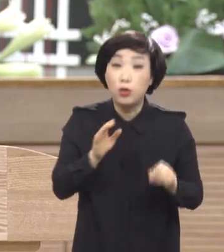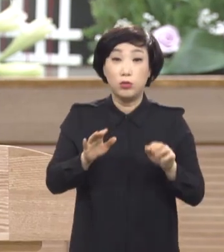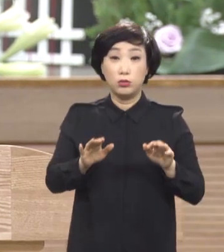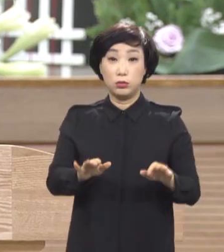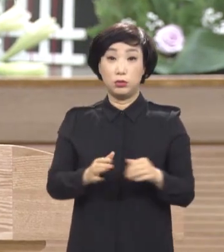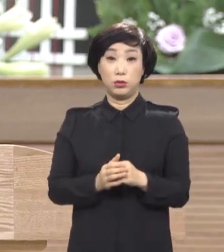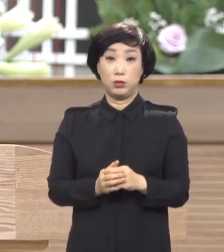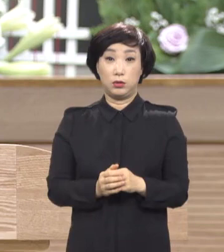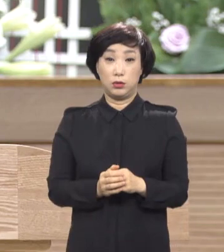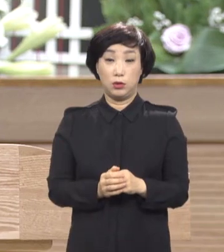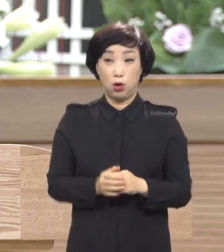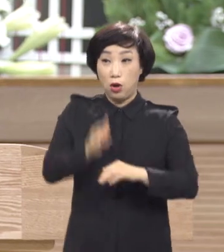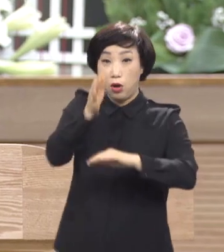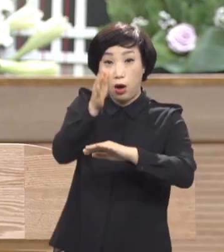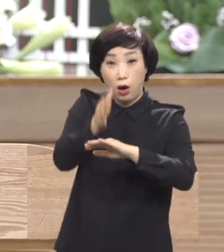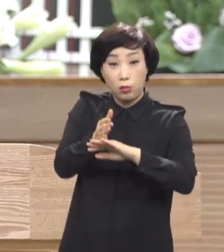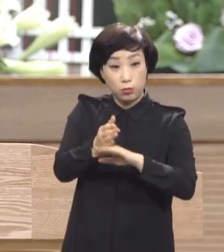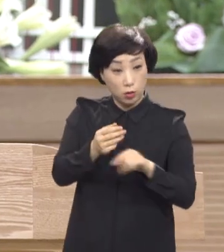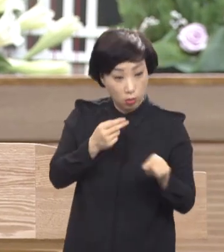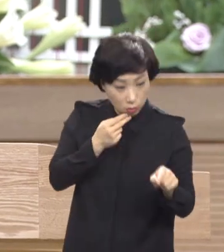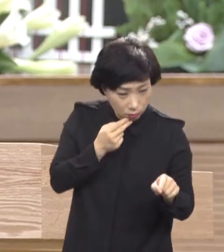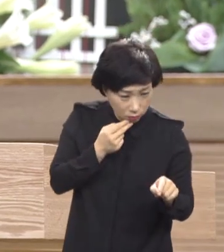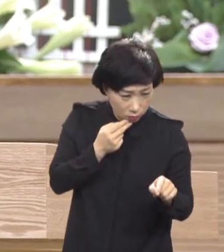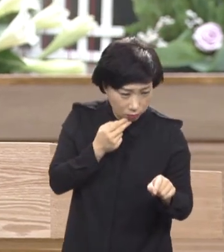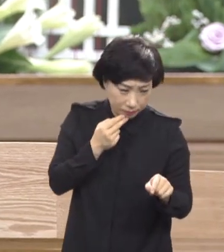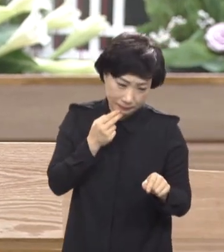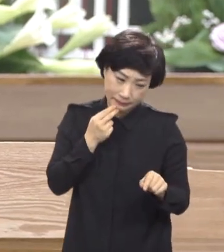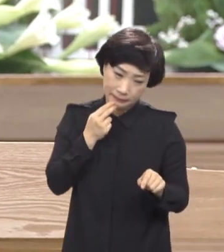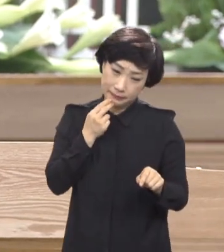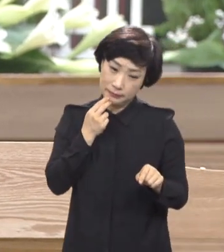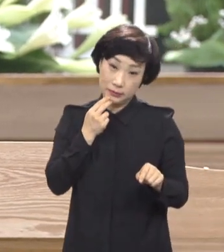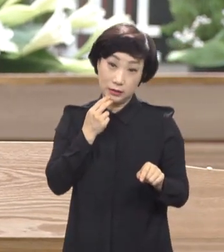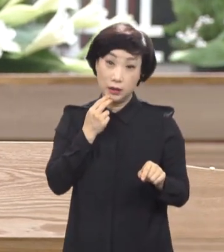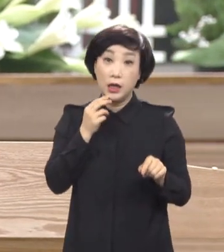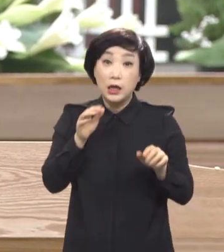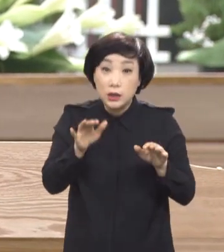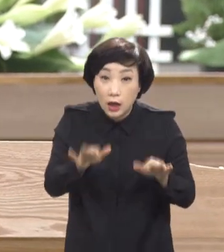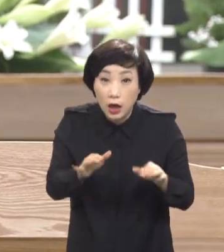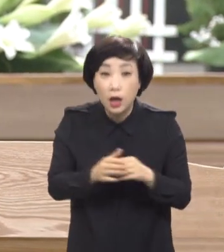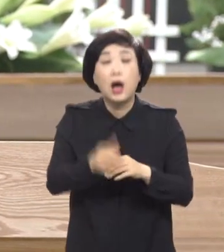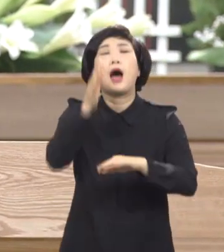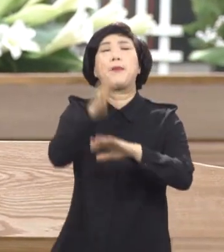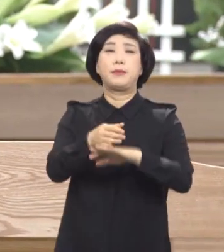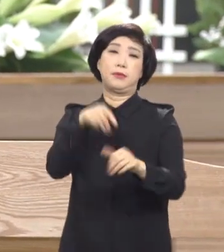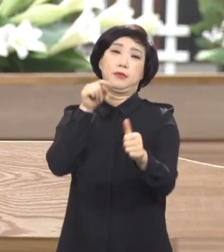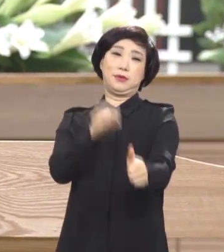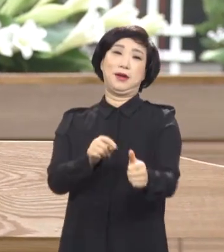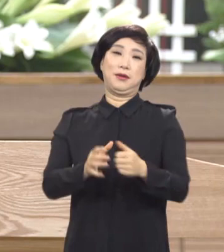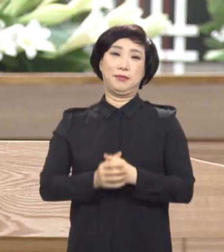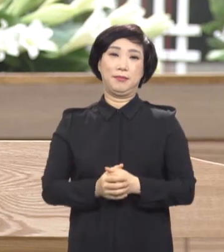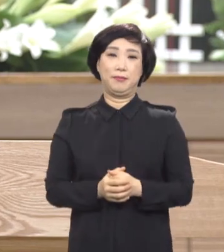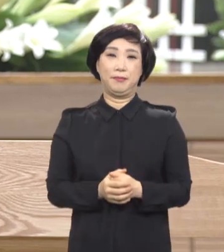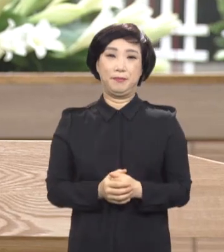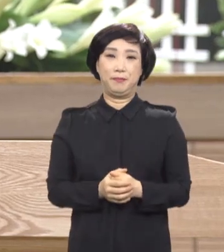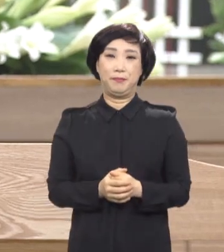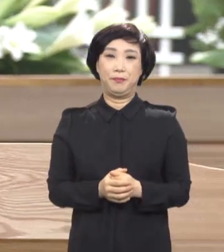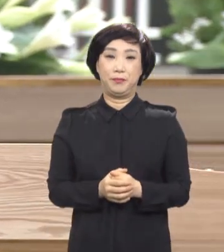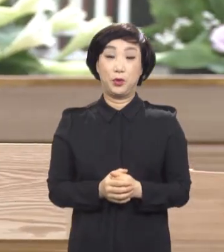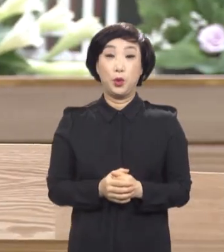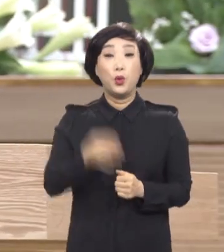감사를 안 해 그러니까 감사하라 왜